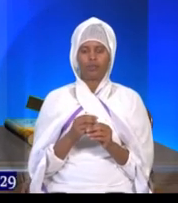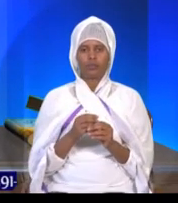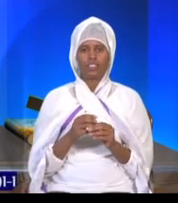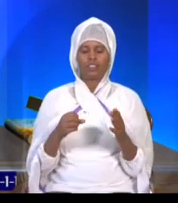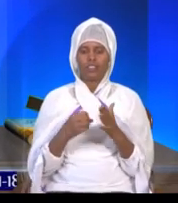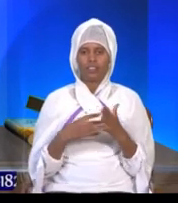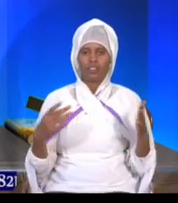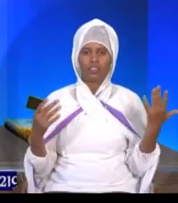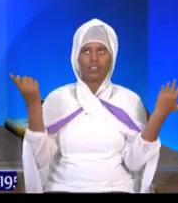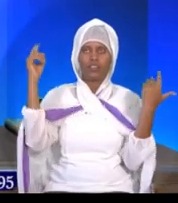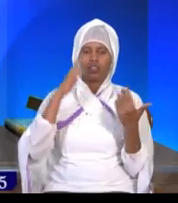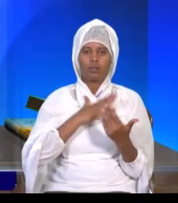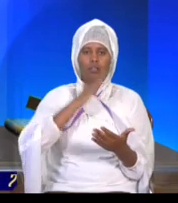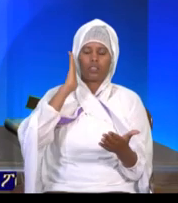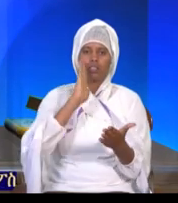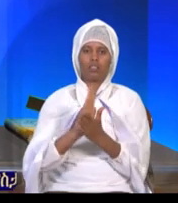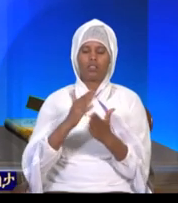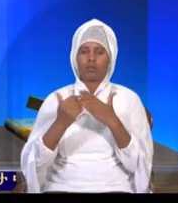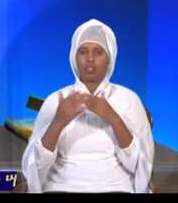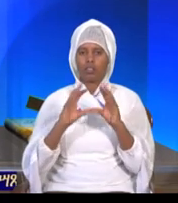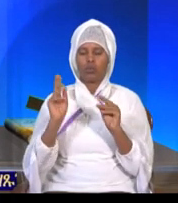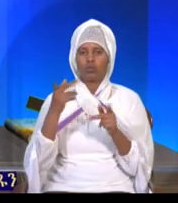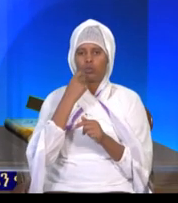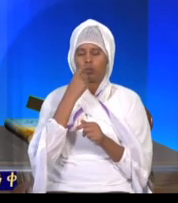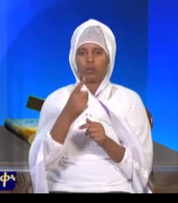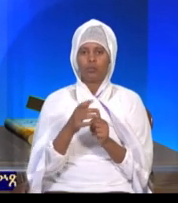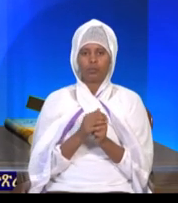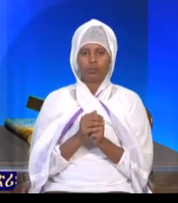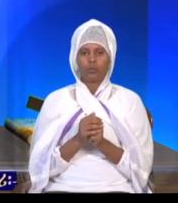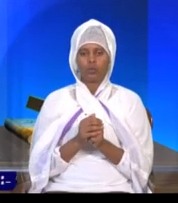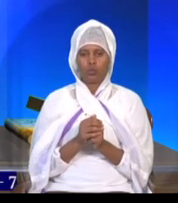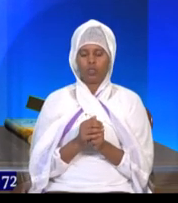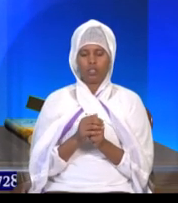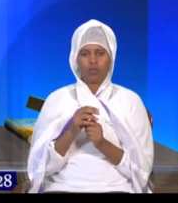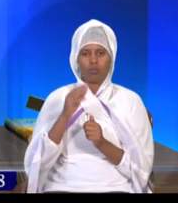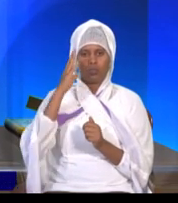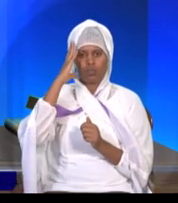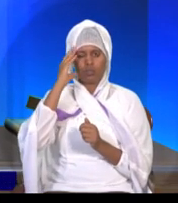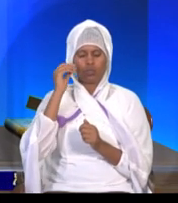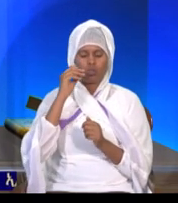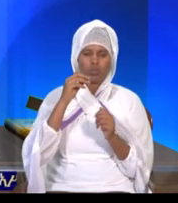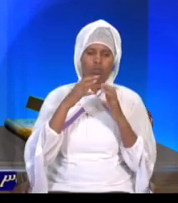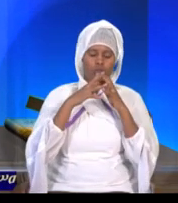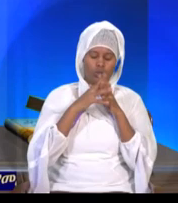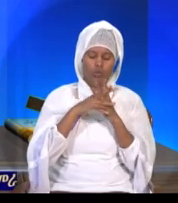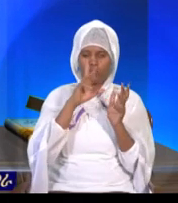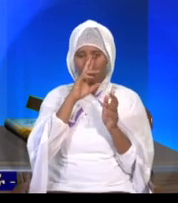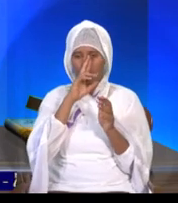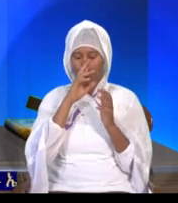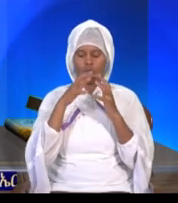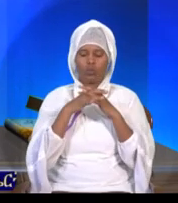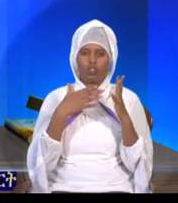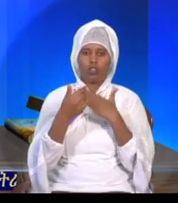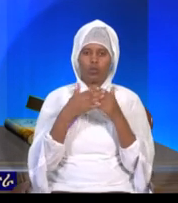እዩ ስለዚ እግዚኣብሔር ይቕረ ክብለልካ እዩ ምስ በልዎ ምክንሳሕ እወ ሱባኤን ጾምን ጸሎትን